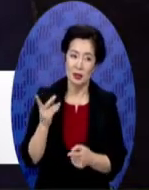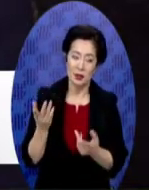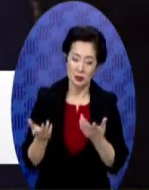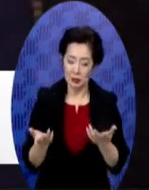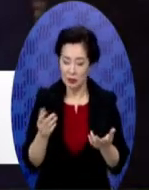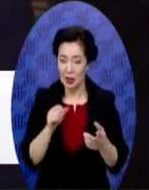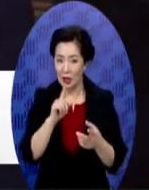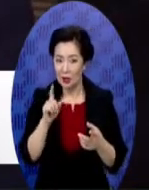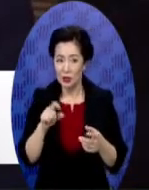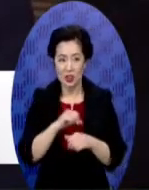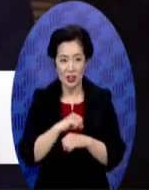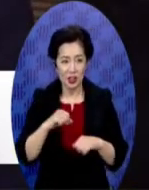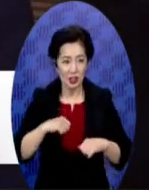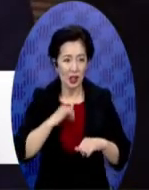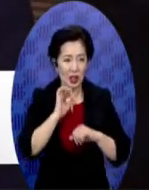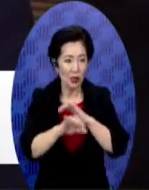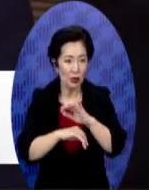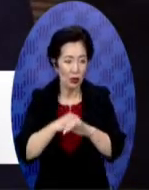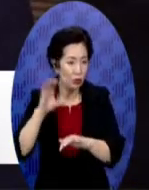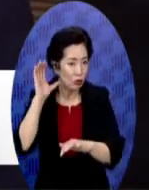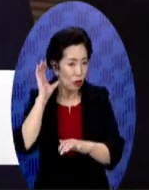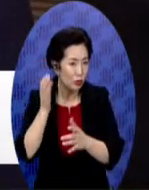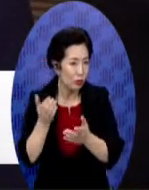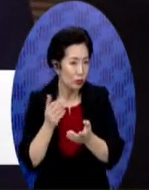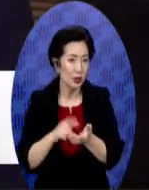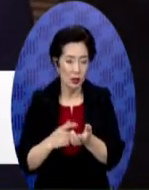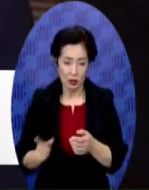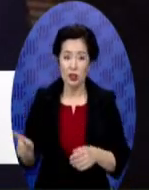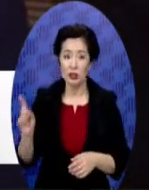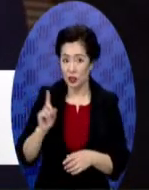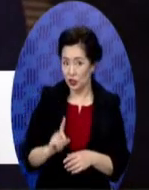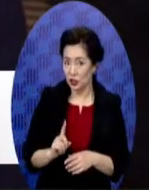энэ асуудлыг би иргэдээсээ сонсож байгаа хэрэгтэй юм гэж бодож ирж байгаа. Нэгд.